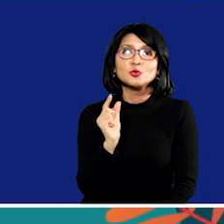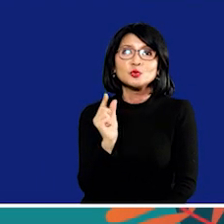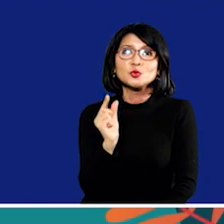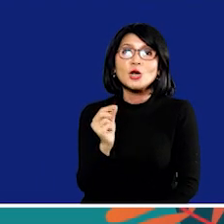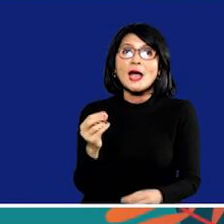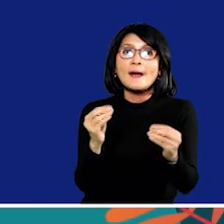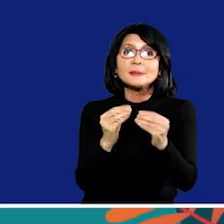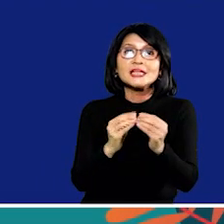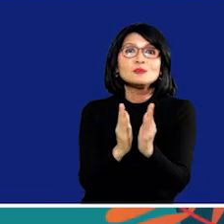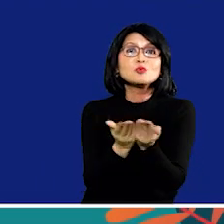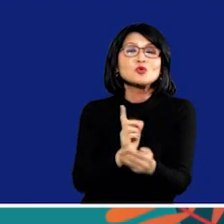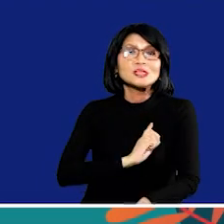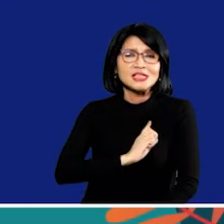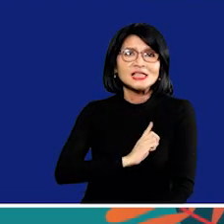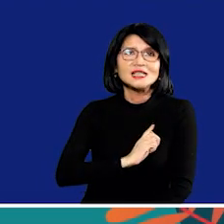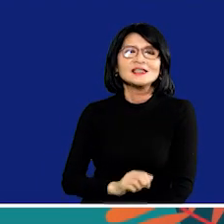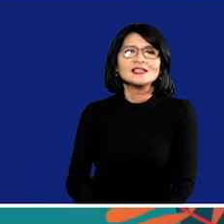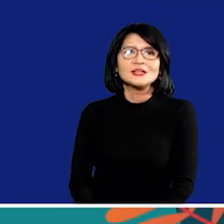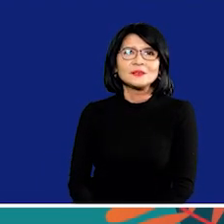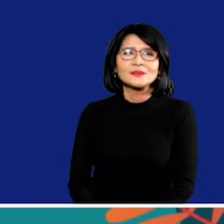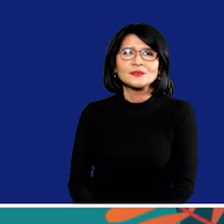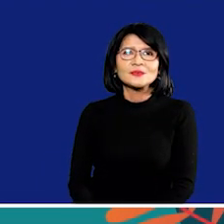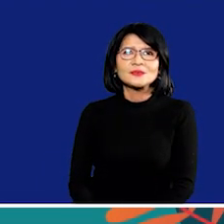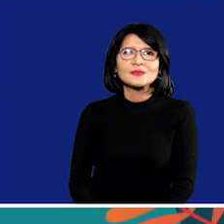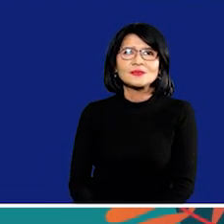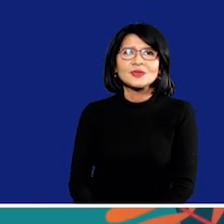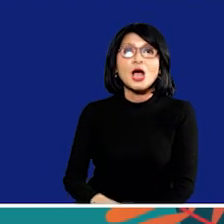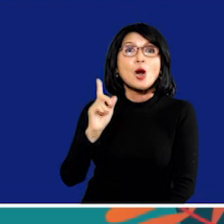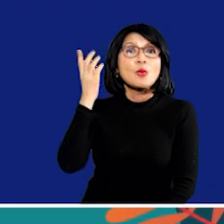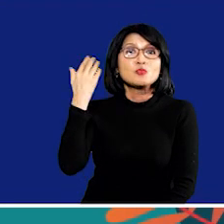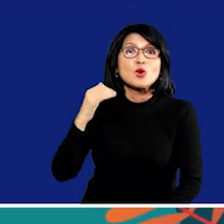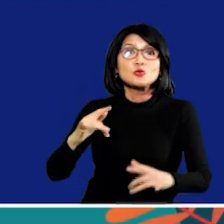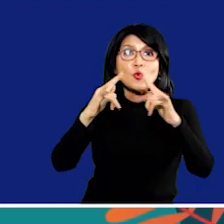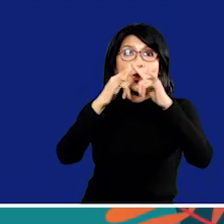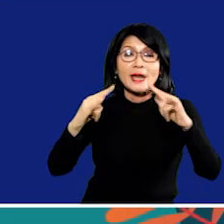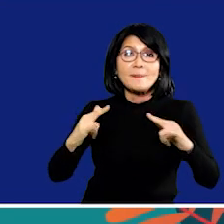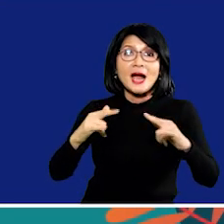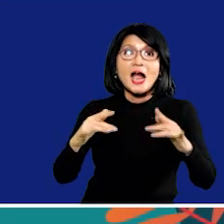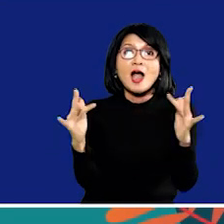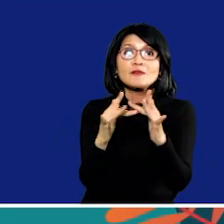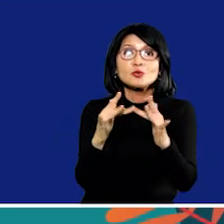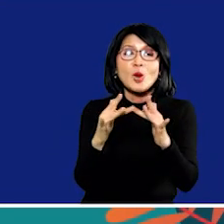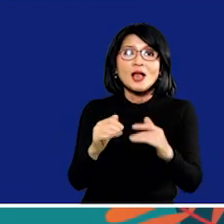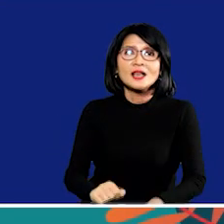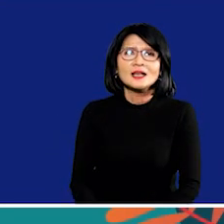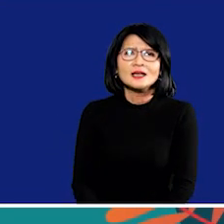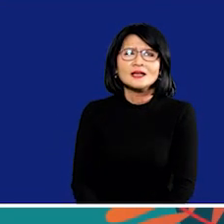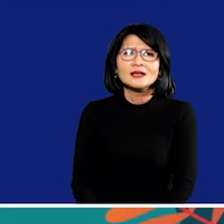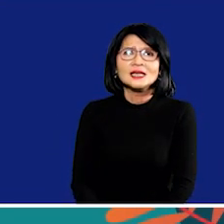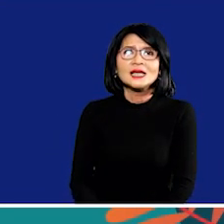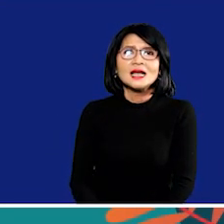Hebat. Iya, Pak. Jadi pada saat kemah virtual ini, apa saja yang ngebantu Selvin